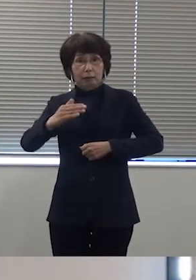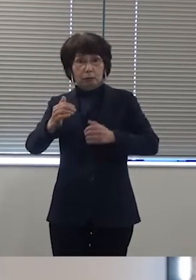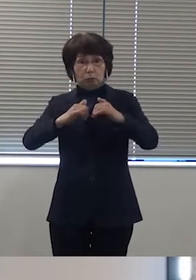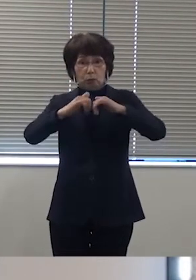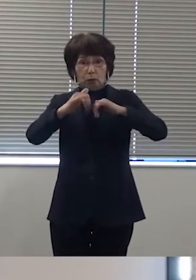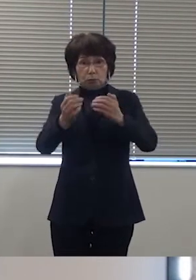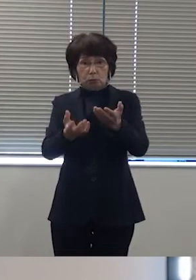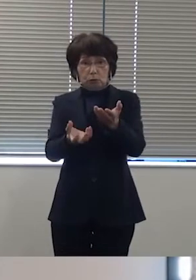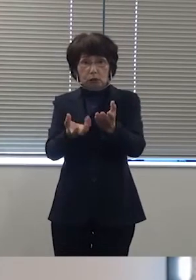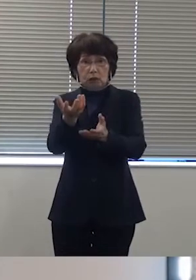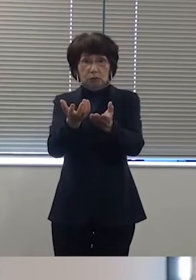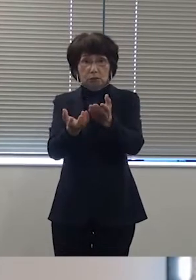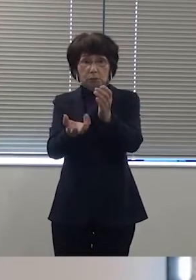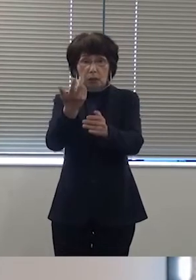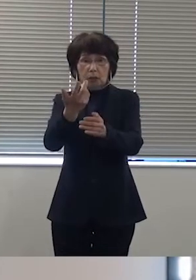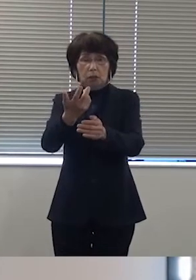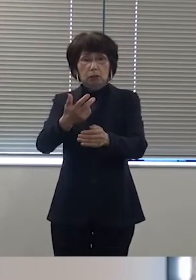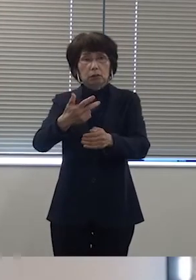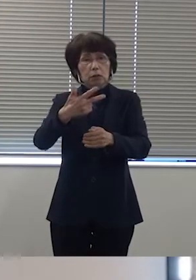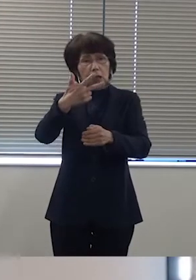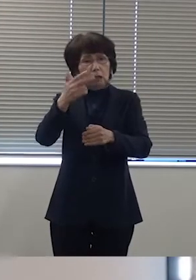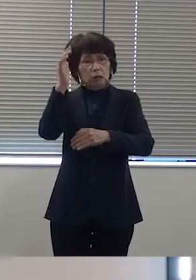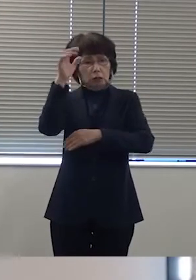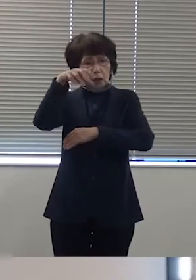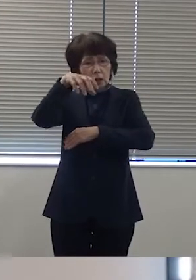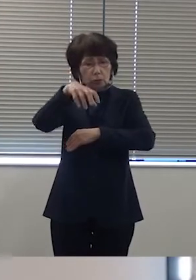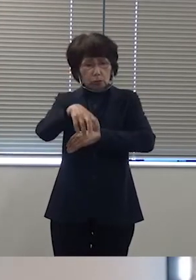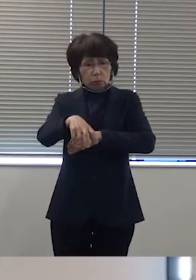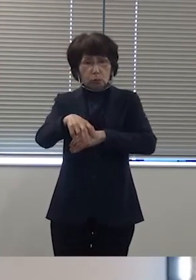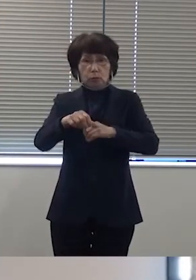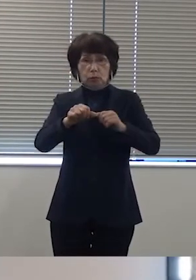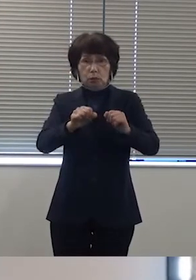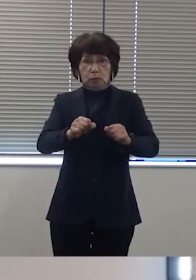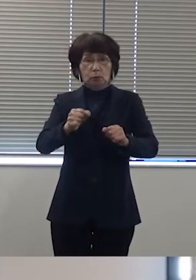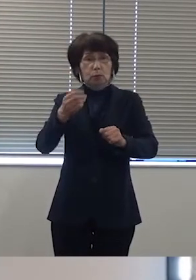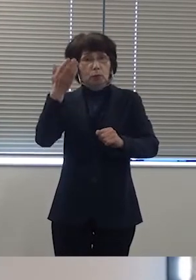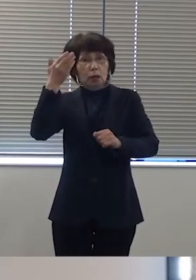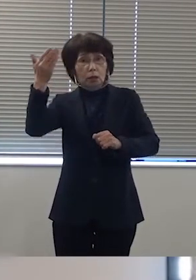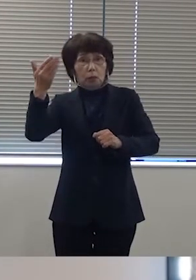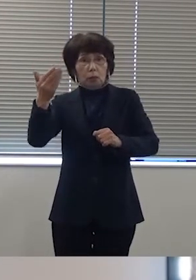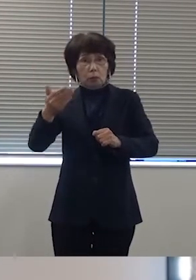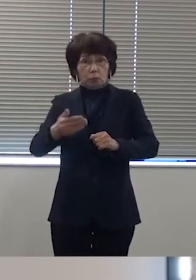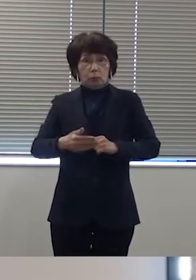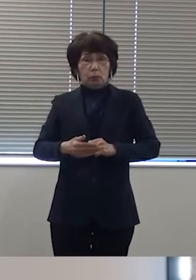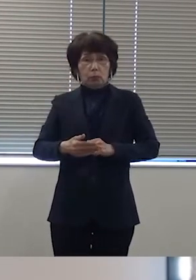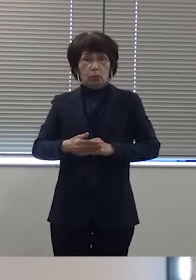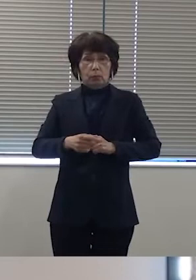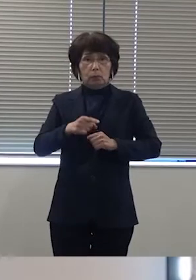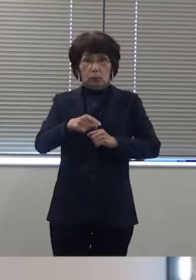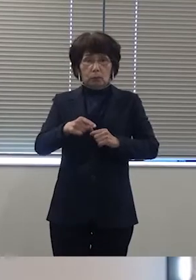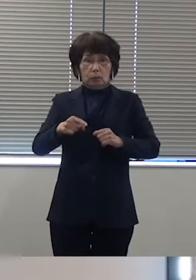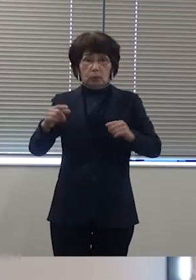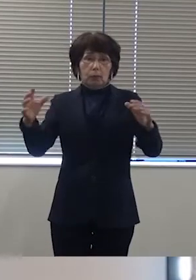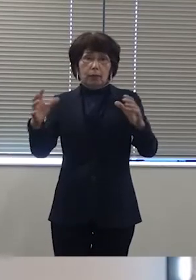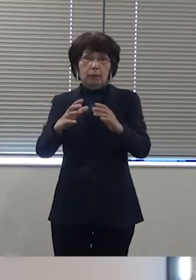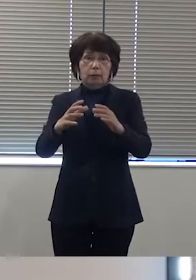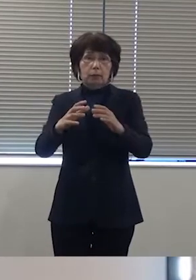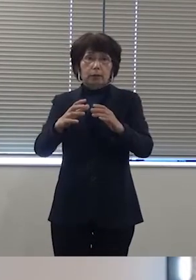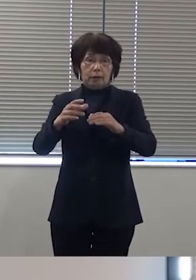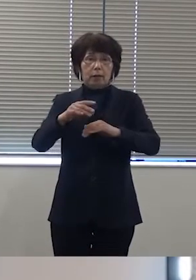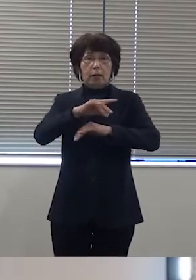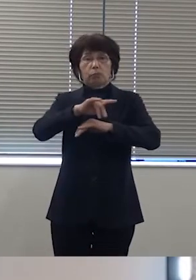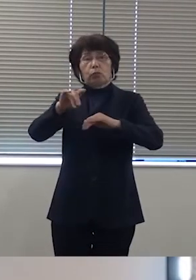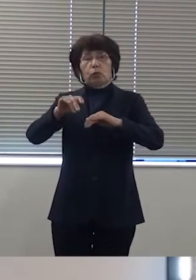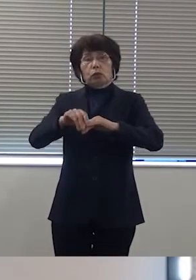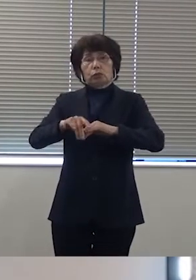の若手職員が集めて、とりあえずチームを組みたいと考えてますので、それがいわゆる PT プロジェクトチームになりますので、いろ